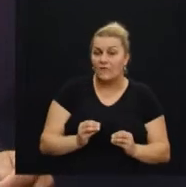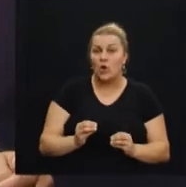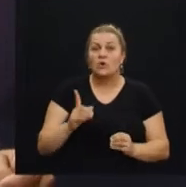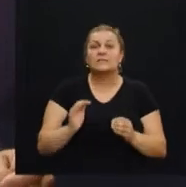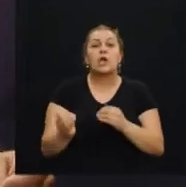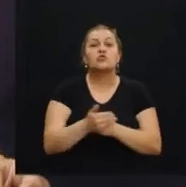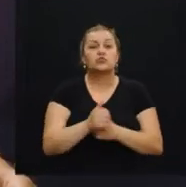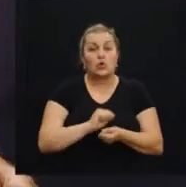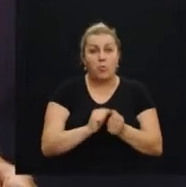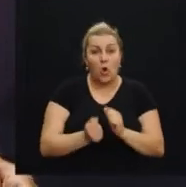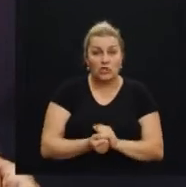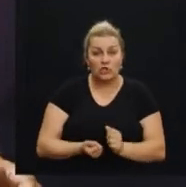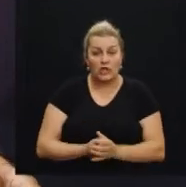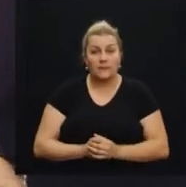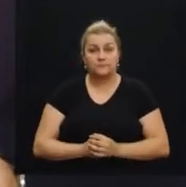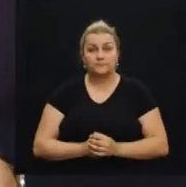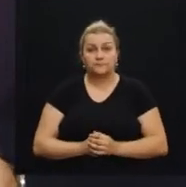južno bojište.